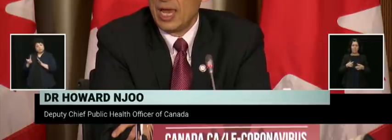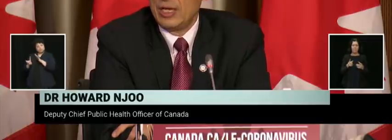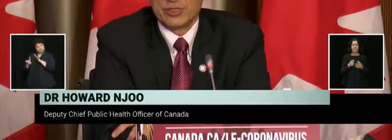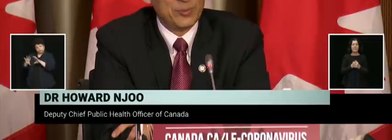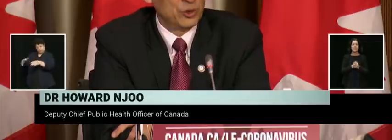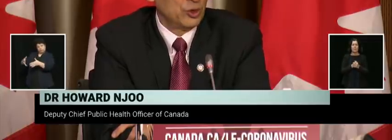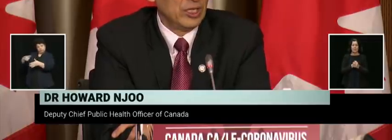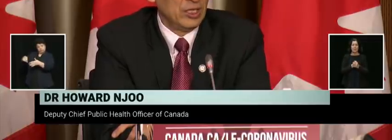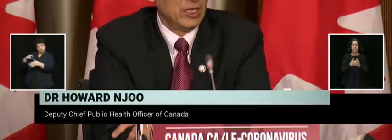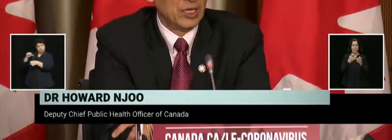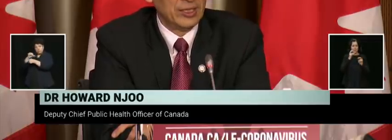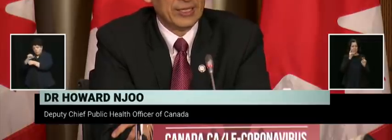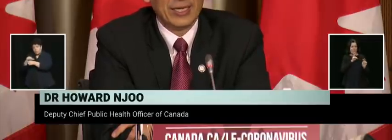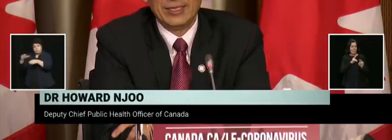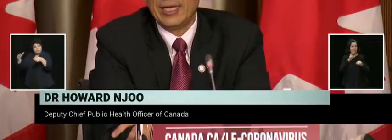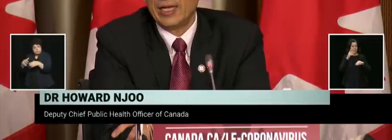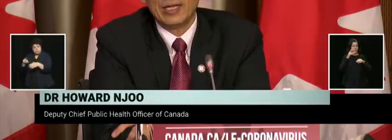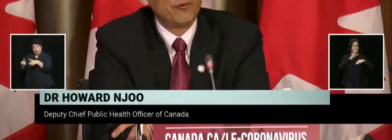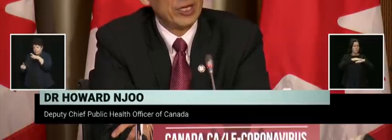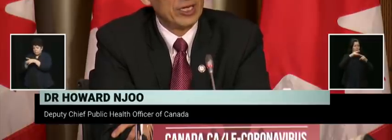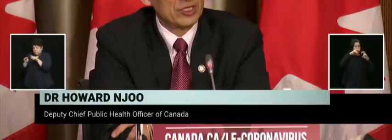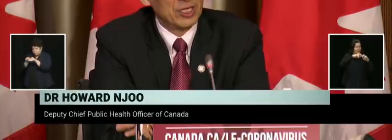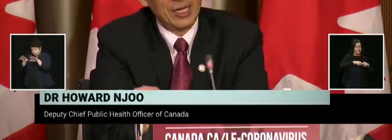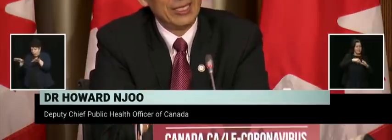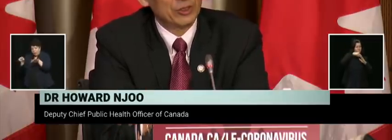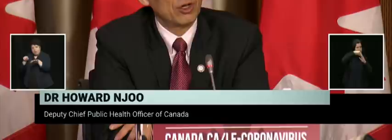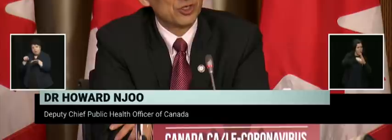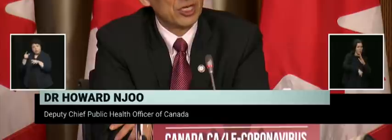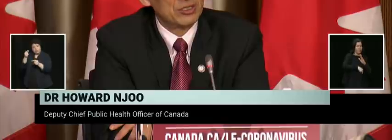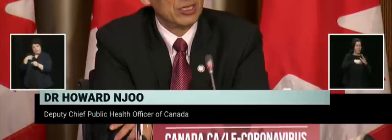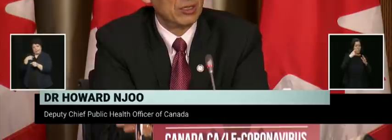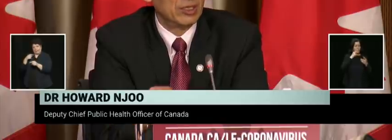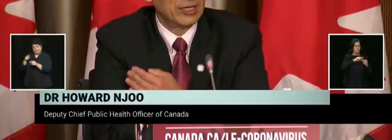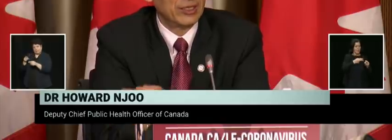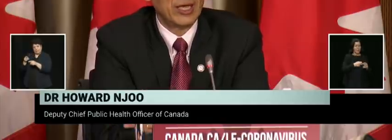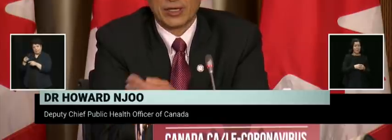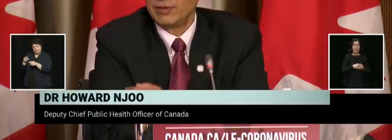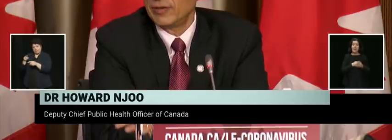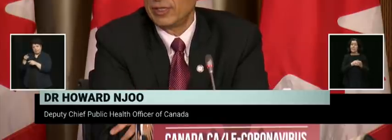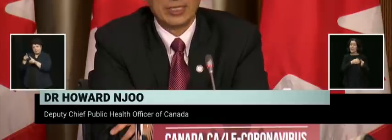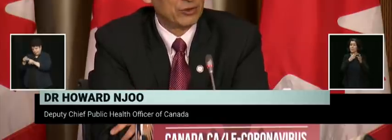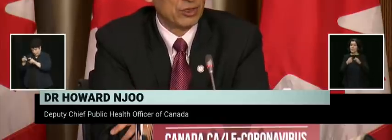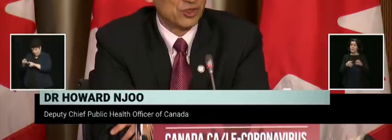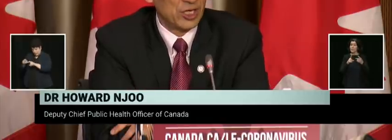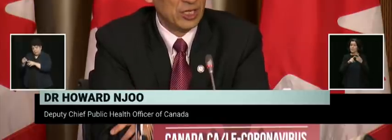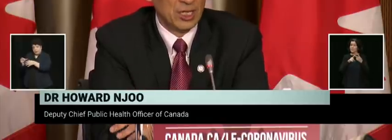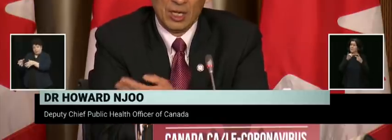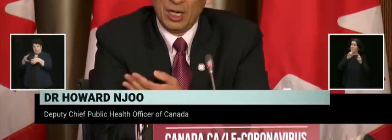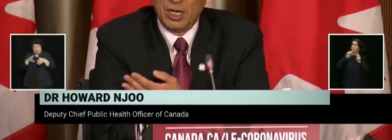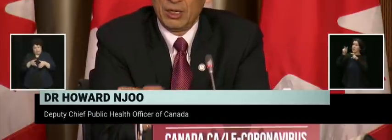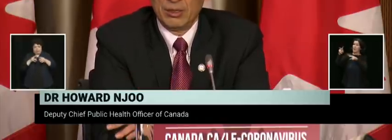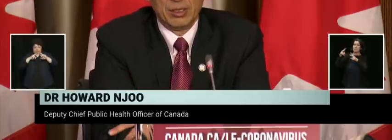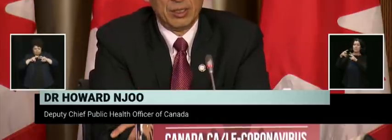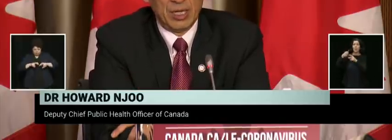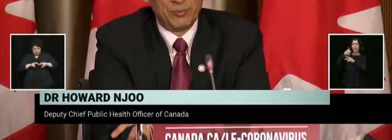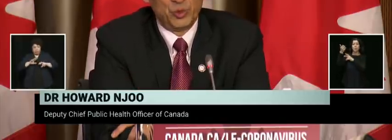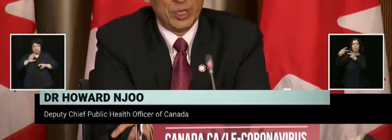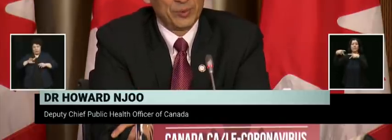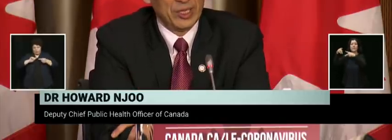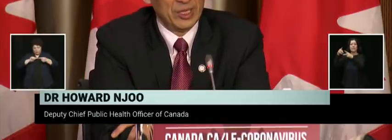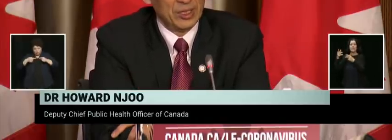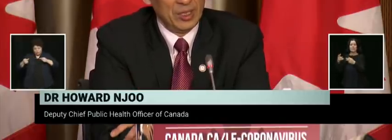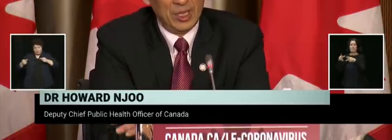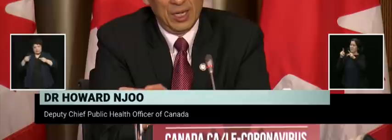ça. Et aussi pour tous les cas liés à le voyage à l'étranger. Si quelqu'un arrive de l'étranger et